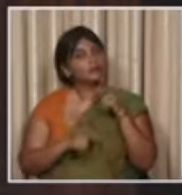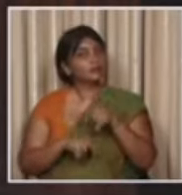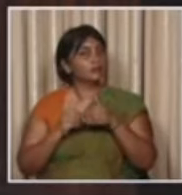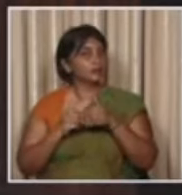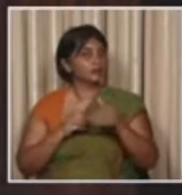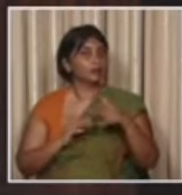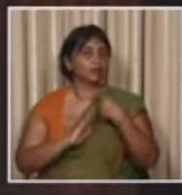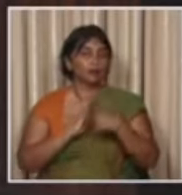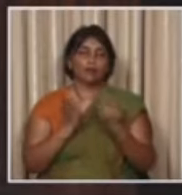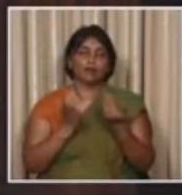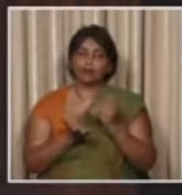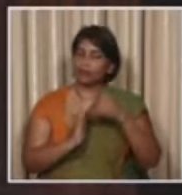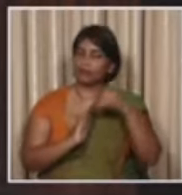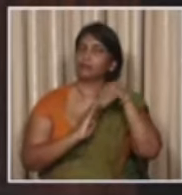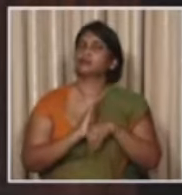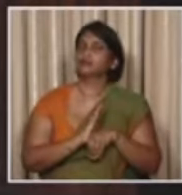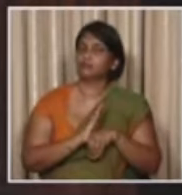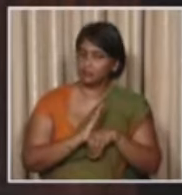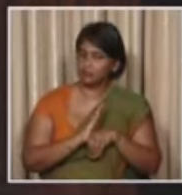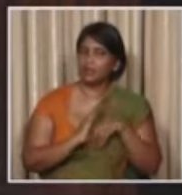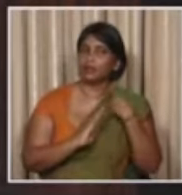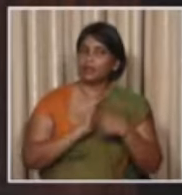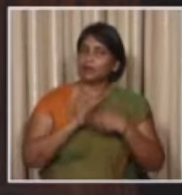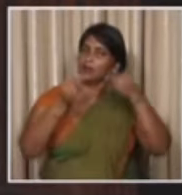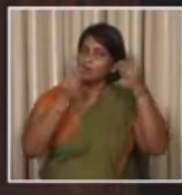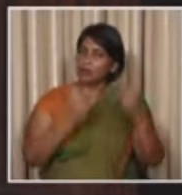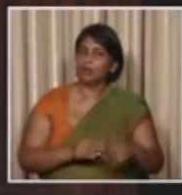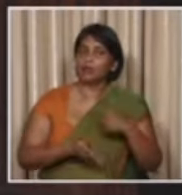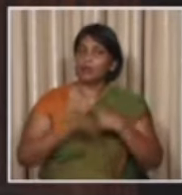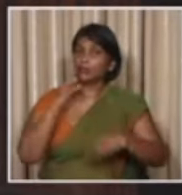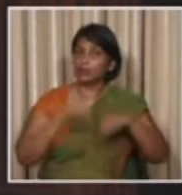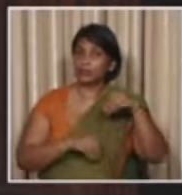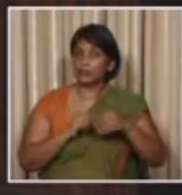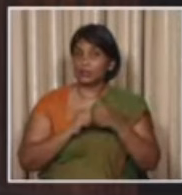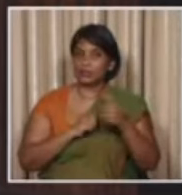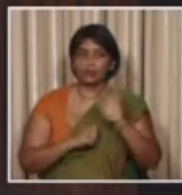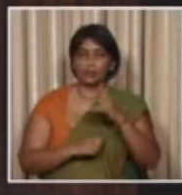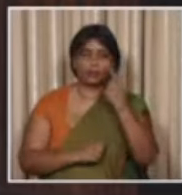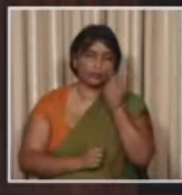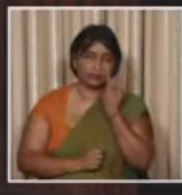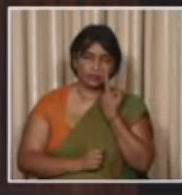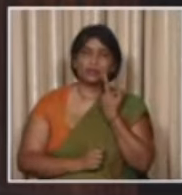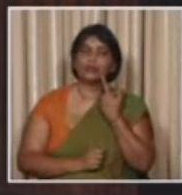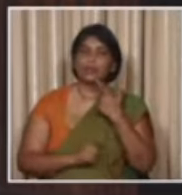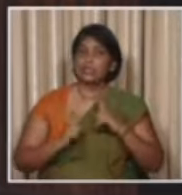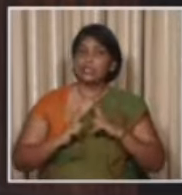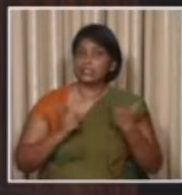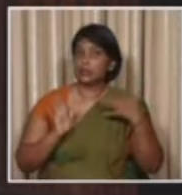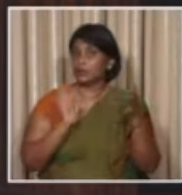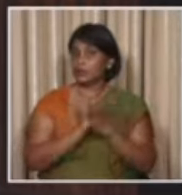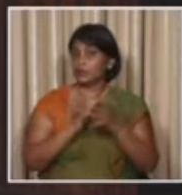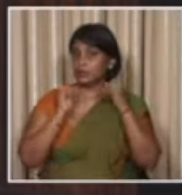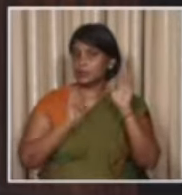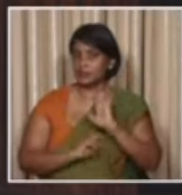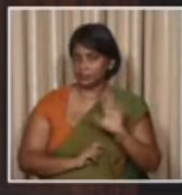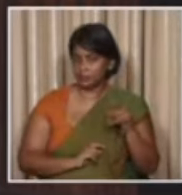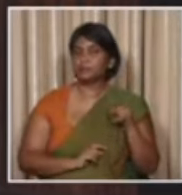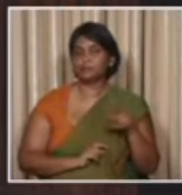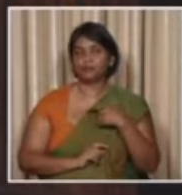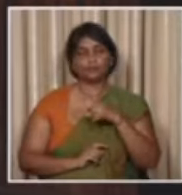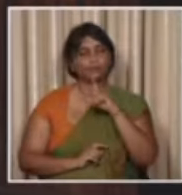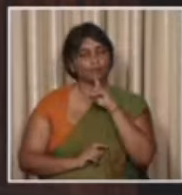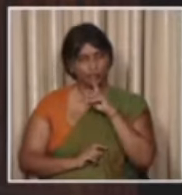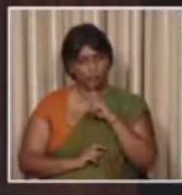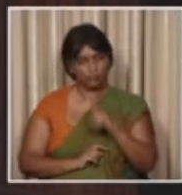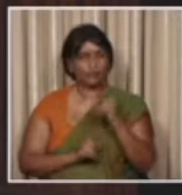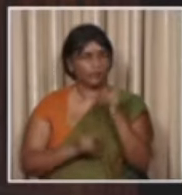වෙන්නේ රට තවත් පස්සට යන එක. රට තවත් බිමට ඇදලා මේක දේශපාලනයක් කරන්න එපා මේ අහිංසක ජීවිතත් එක්ක මේ සෙල්ලම් කරන්න එපා. ඒක තමයි මං ඉල්ලන